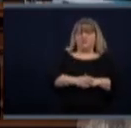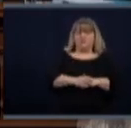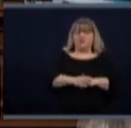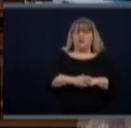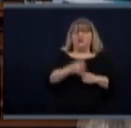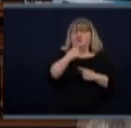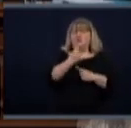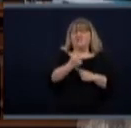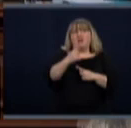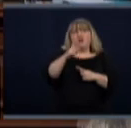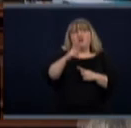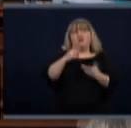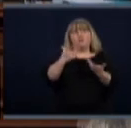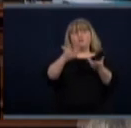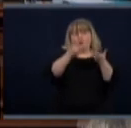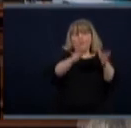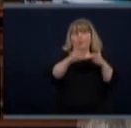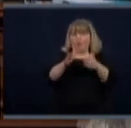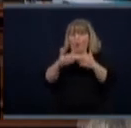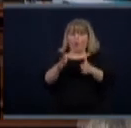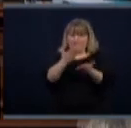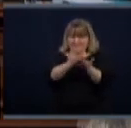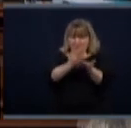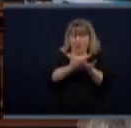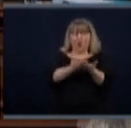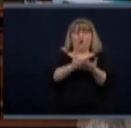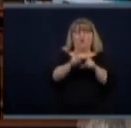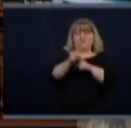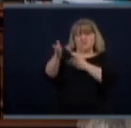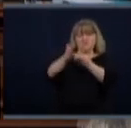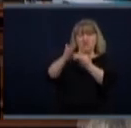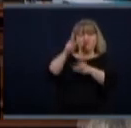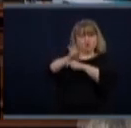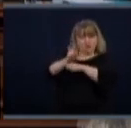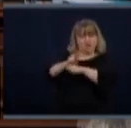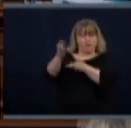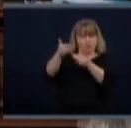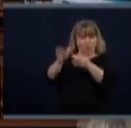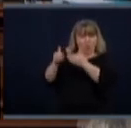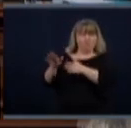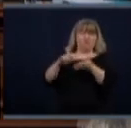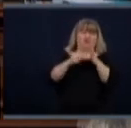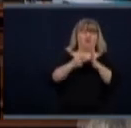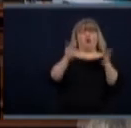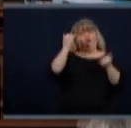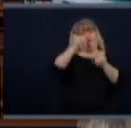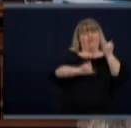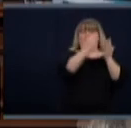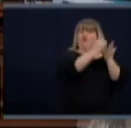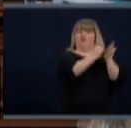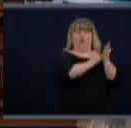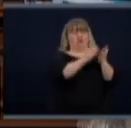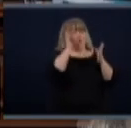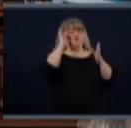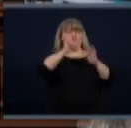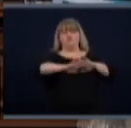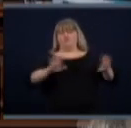la réouverture des écoles et des services de garde comme c'est fini, là, les règles, les consignes sanitaires.